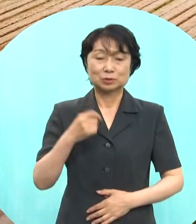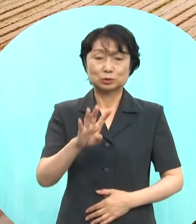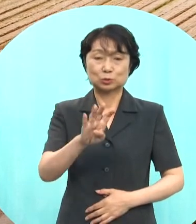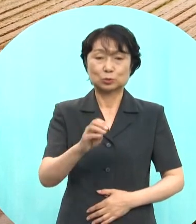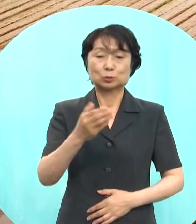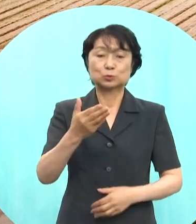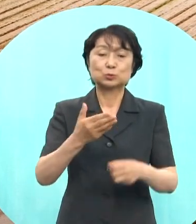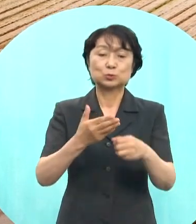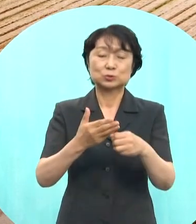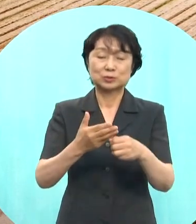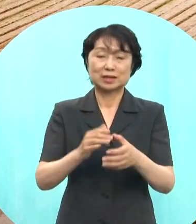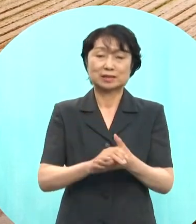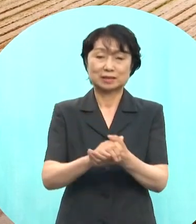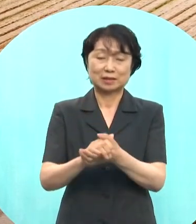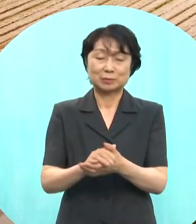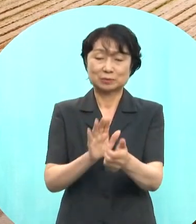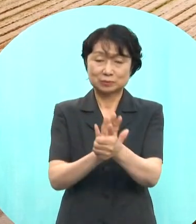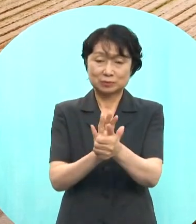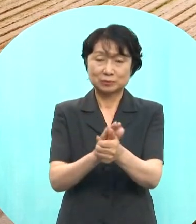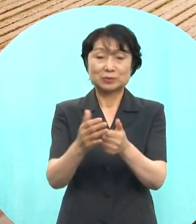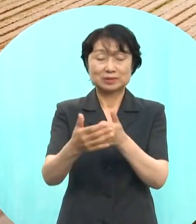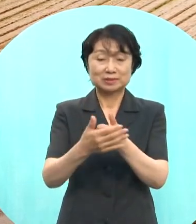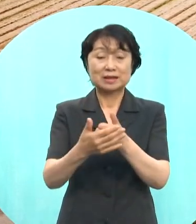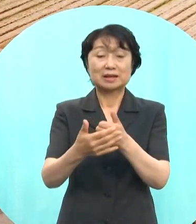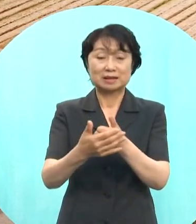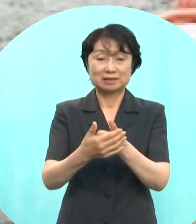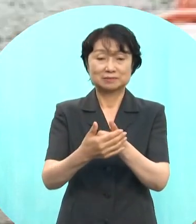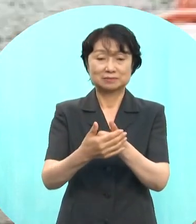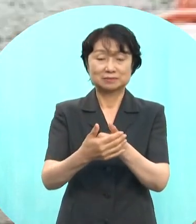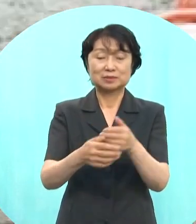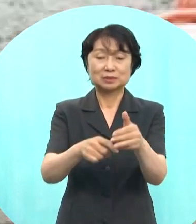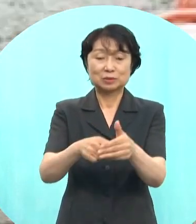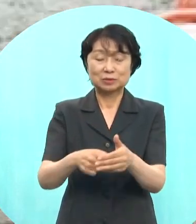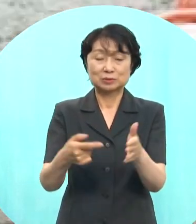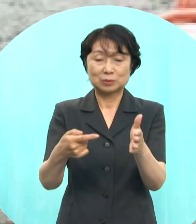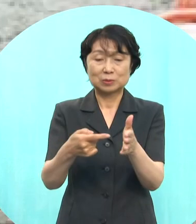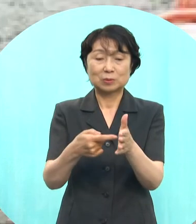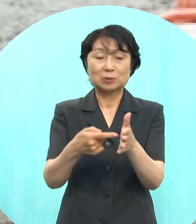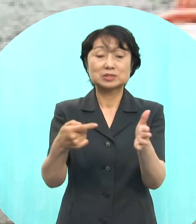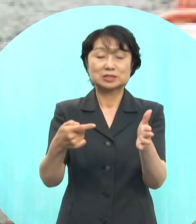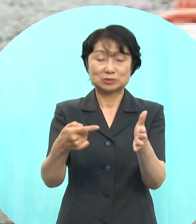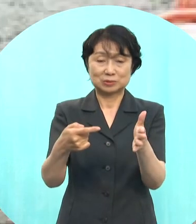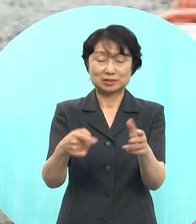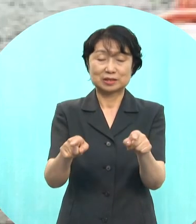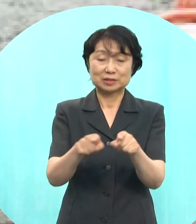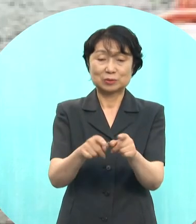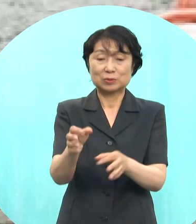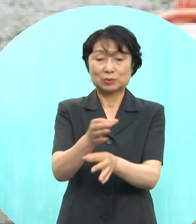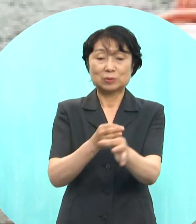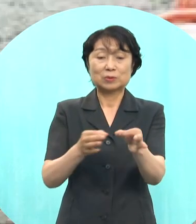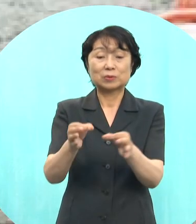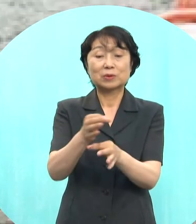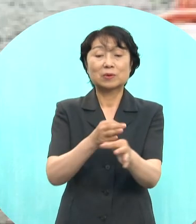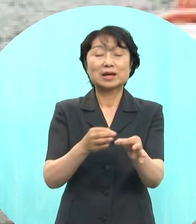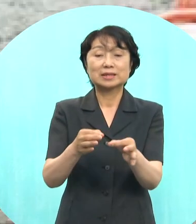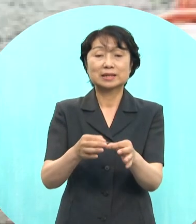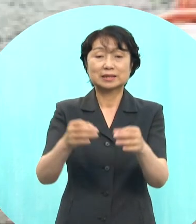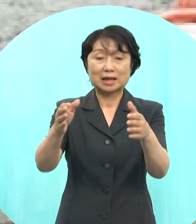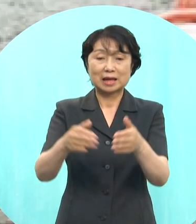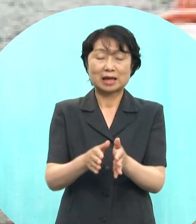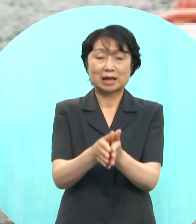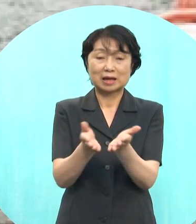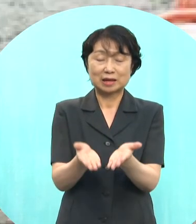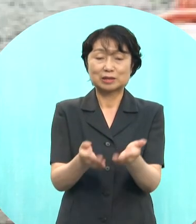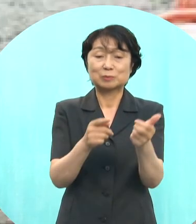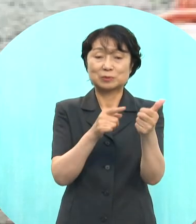昭和49年から仲間と助け合いながら農事組合法人として共同経営を行って